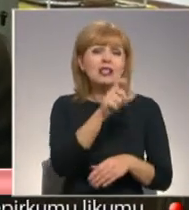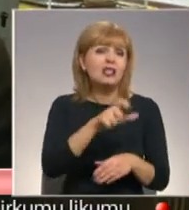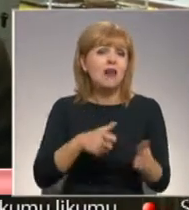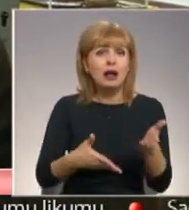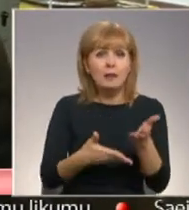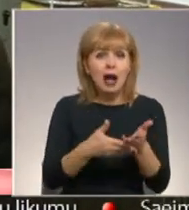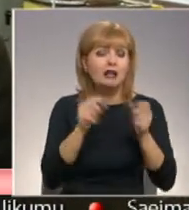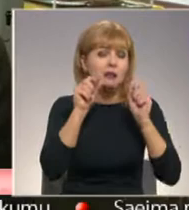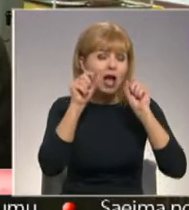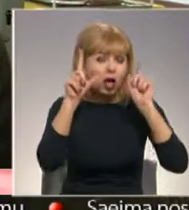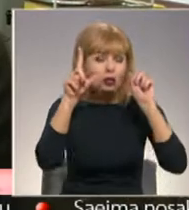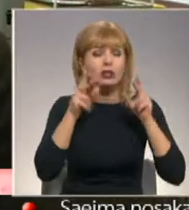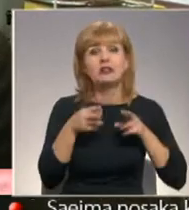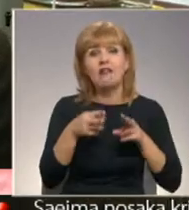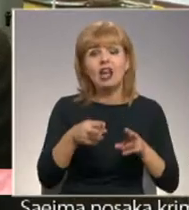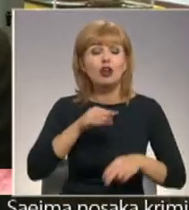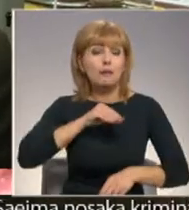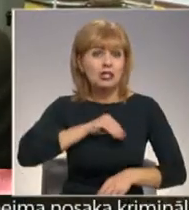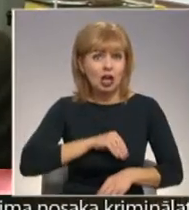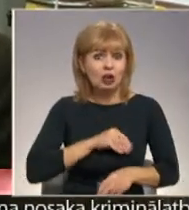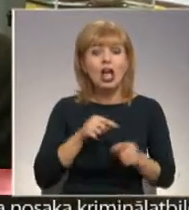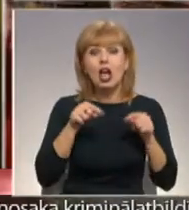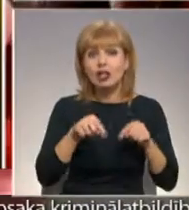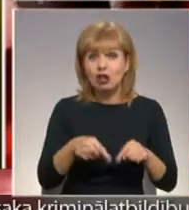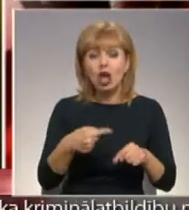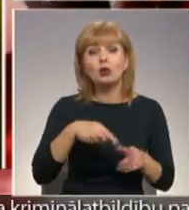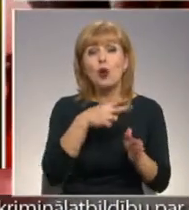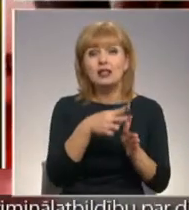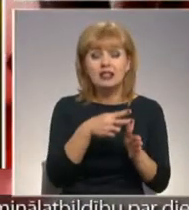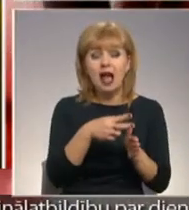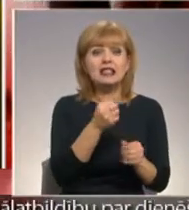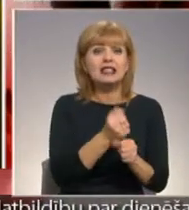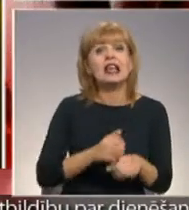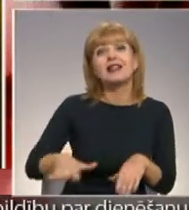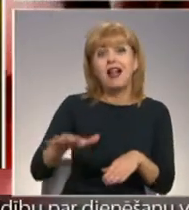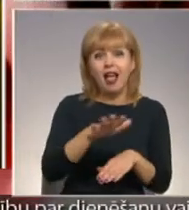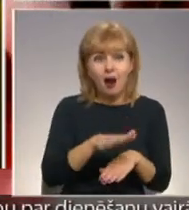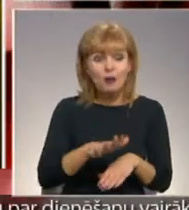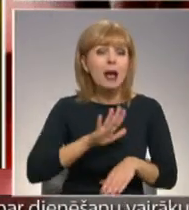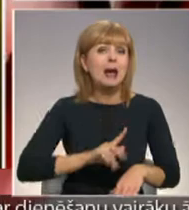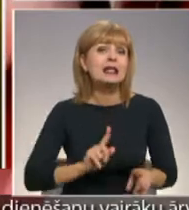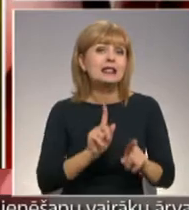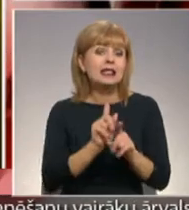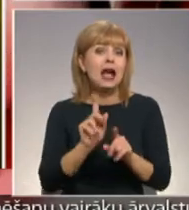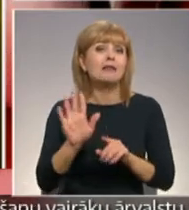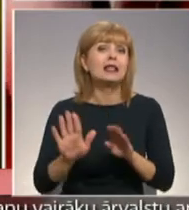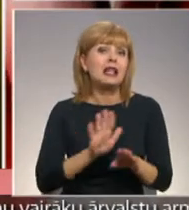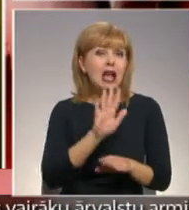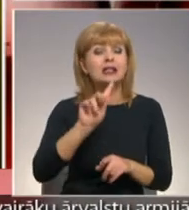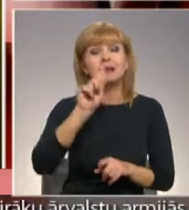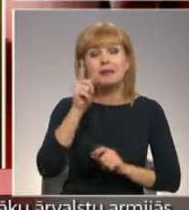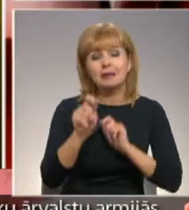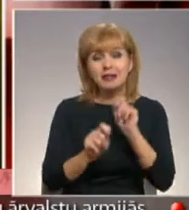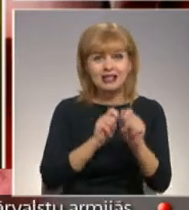atgūties pēc vēža psiholoģiski. Tas šeit no stacijas laukuma pagaidām viss tiekamies jau pēc dienas ar pirmajiem